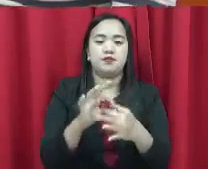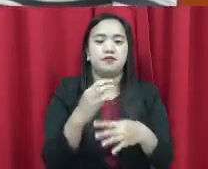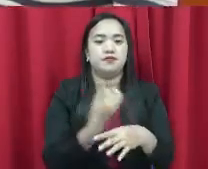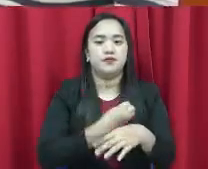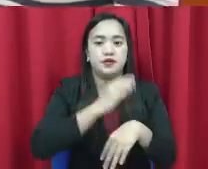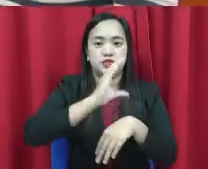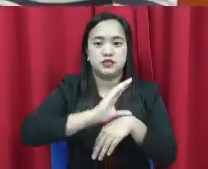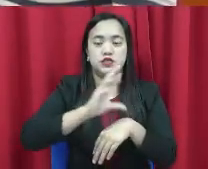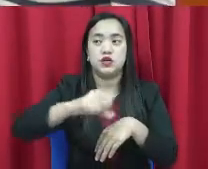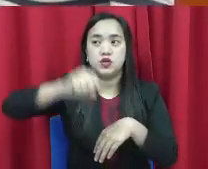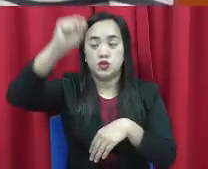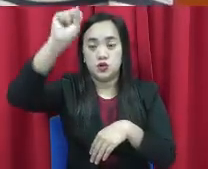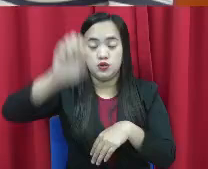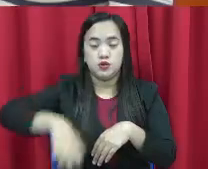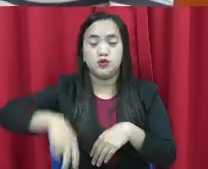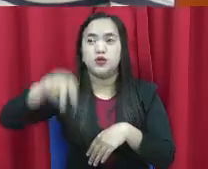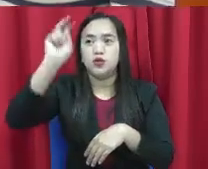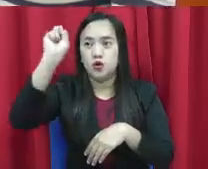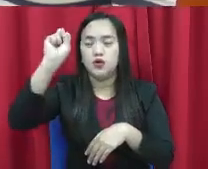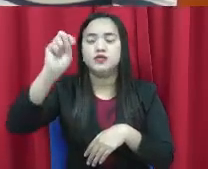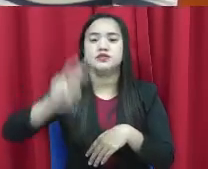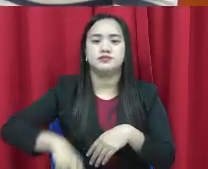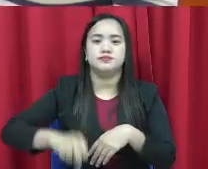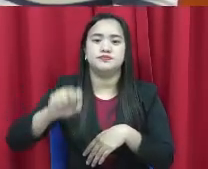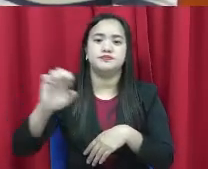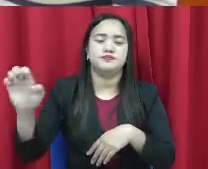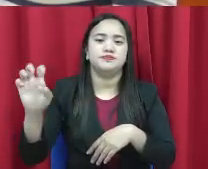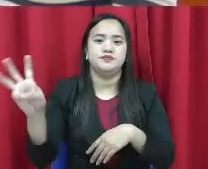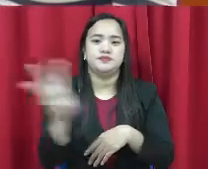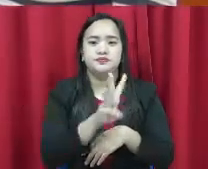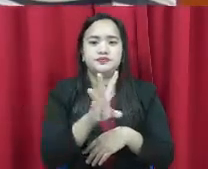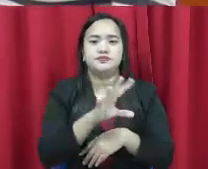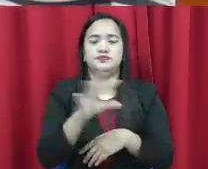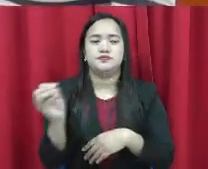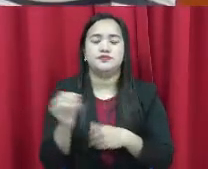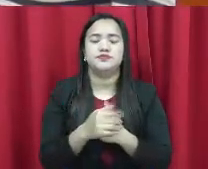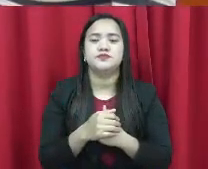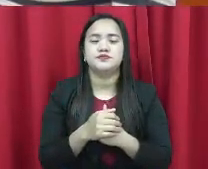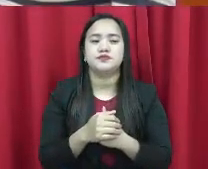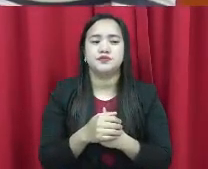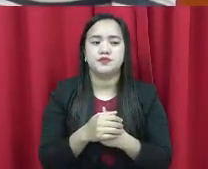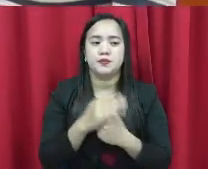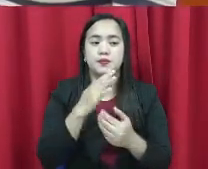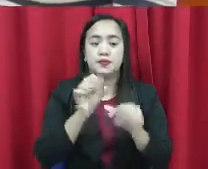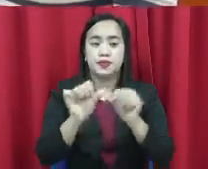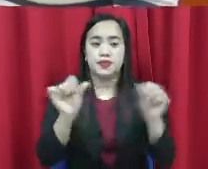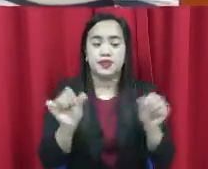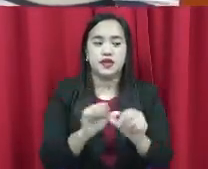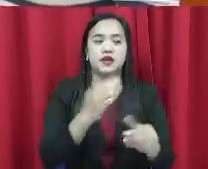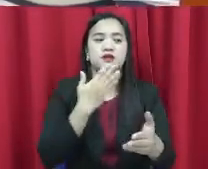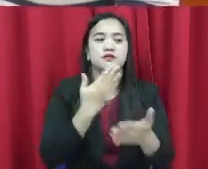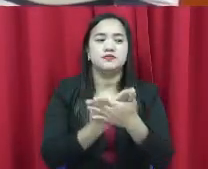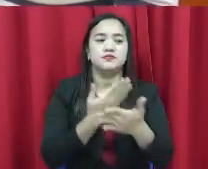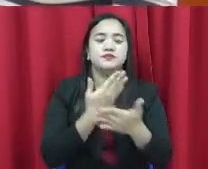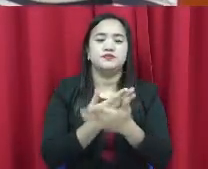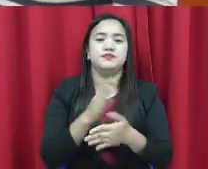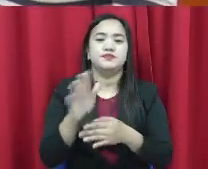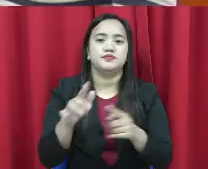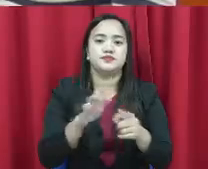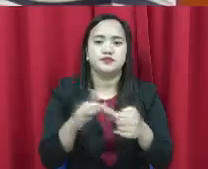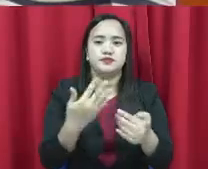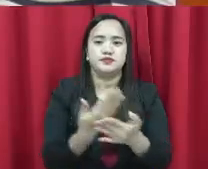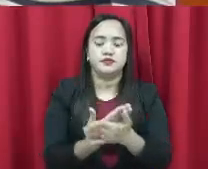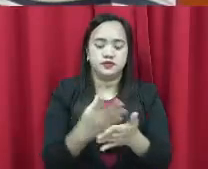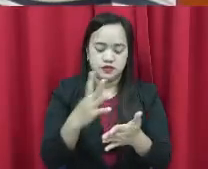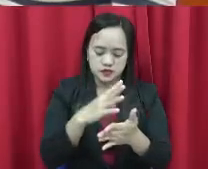simbahan sa North corner East West at saka South corner ay magandang magandang tanghali po sa inyo pong